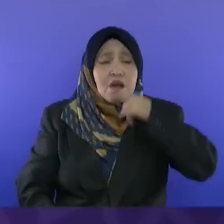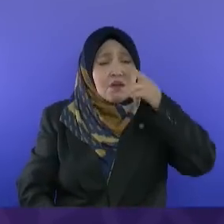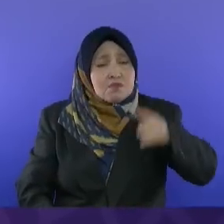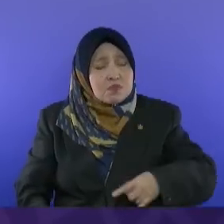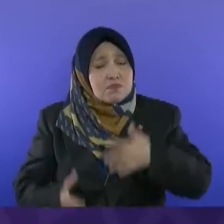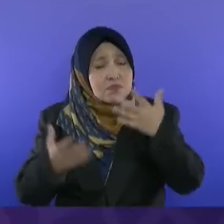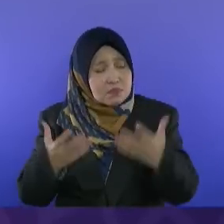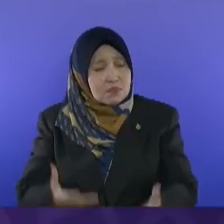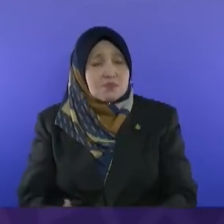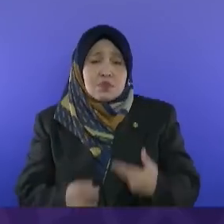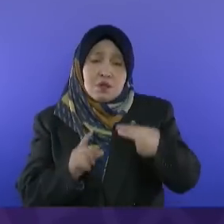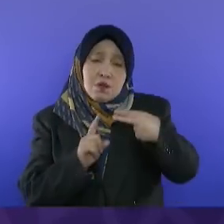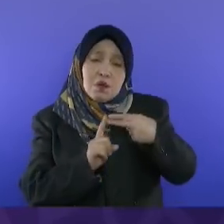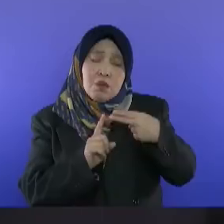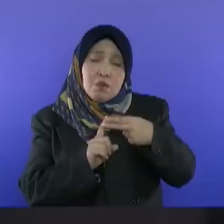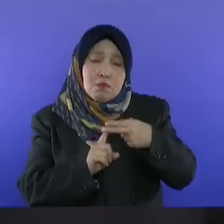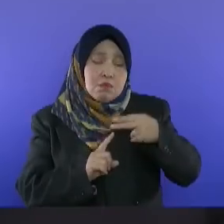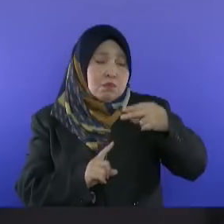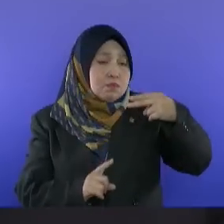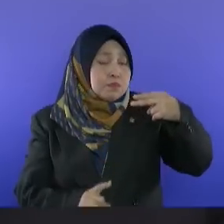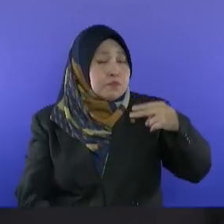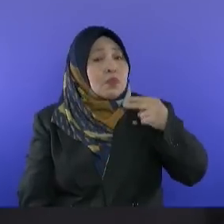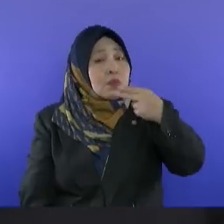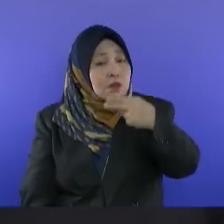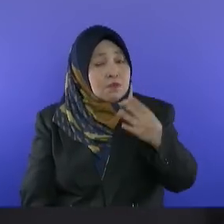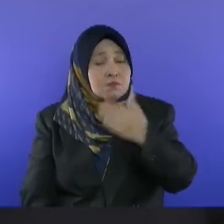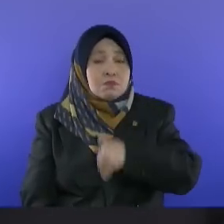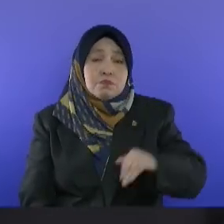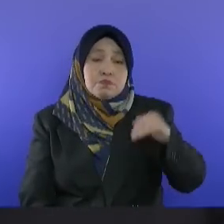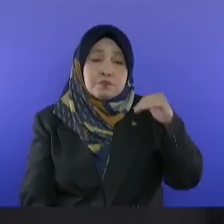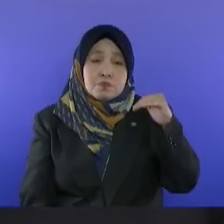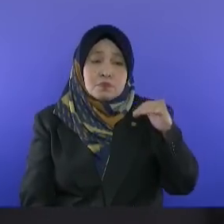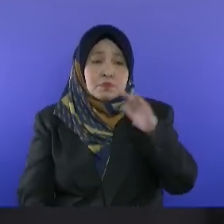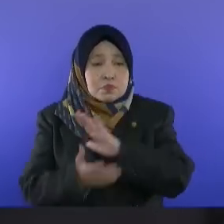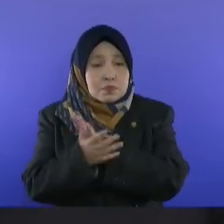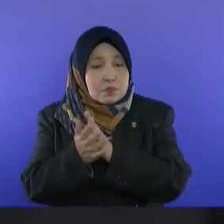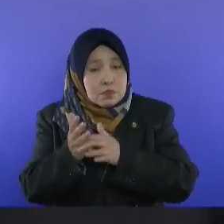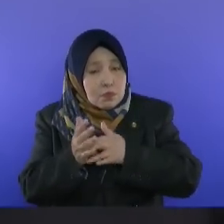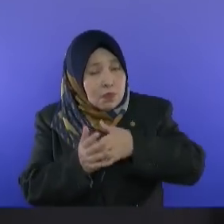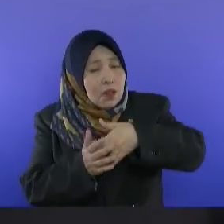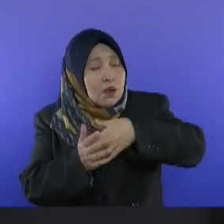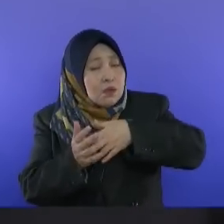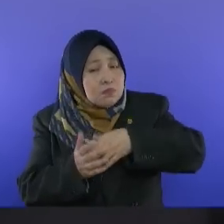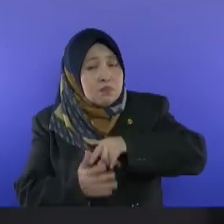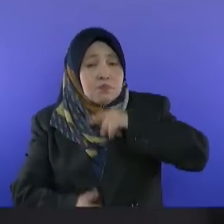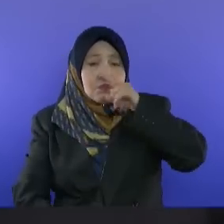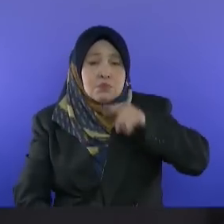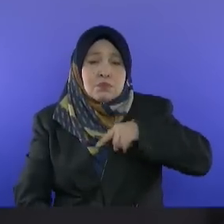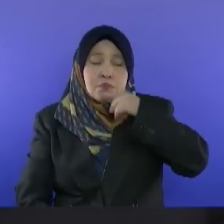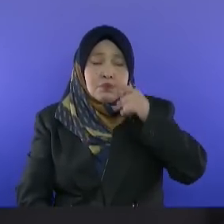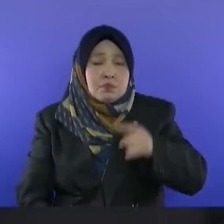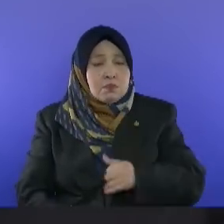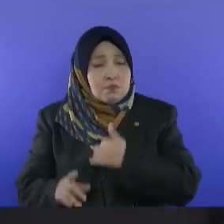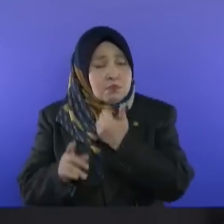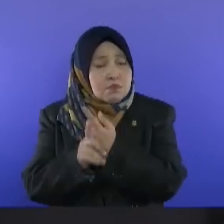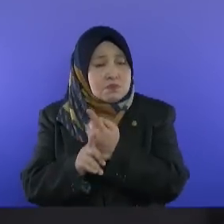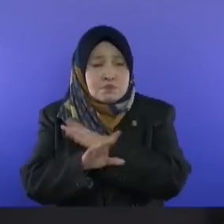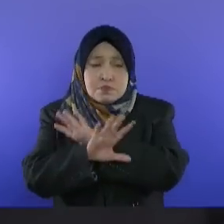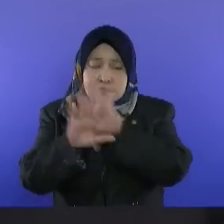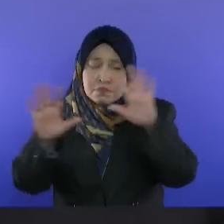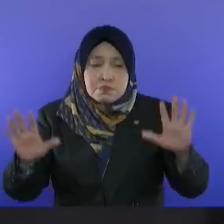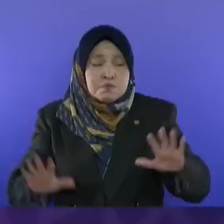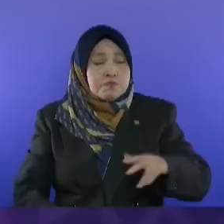huruf Ain dan huruf H yang menjadikan agak lemah sebutannya kalau tak genegan